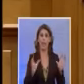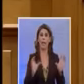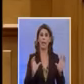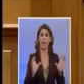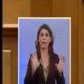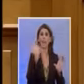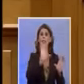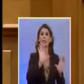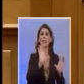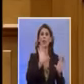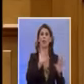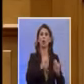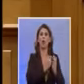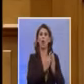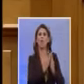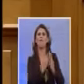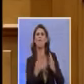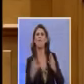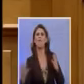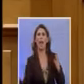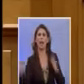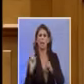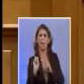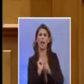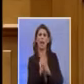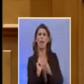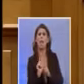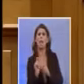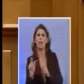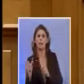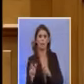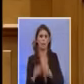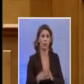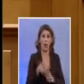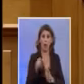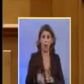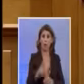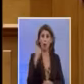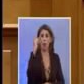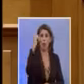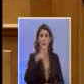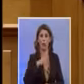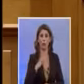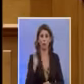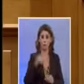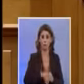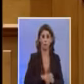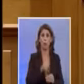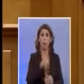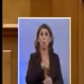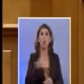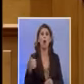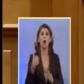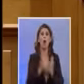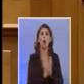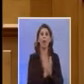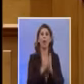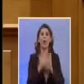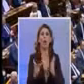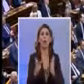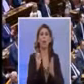φάσμα. Ένας διαγωνισμός παροδία με έναν μόνο να συμμετέχει, που έδωσε μόλις 18